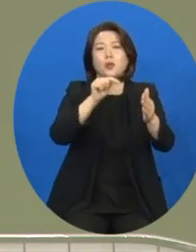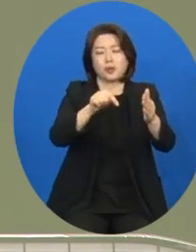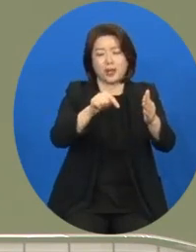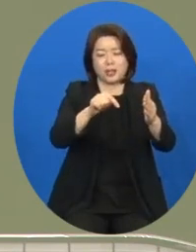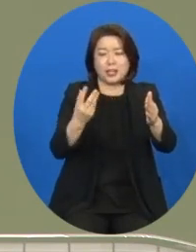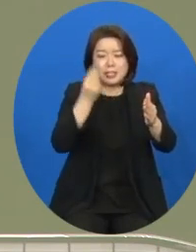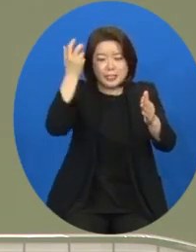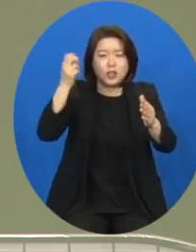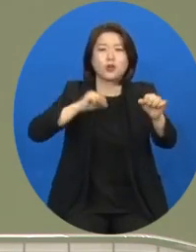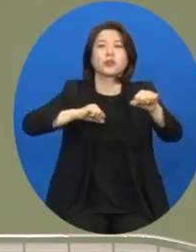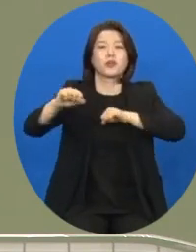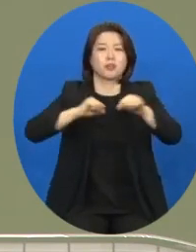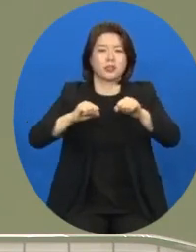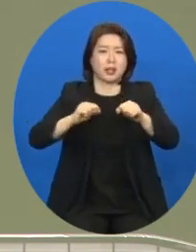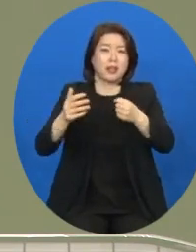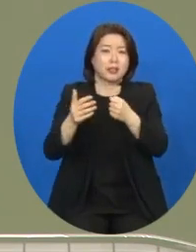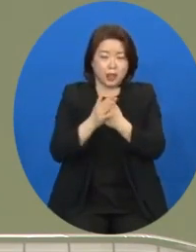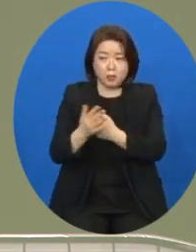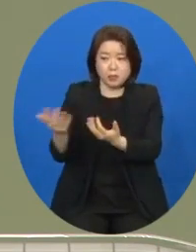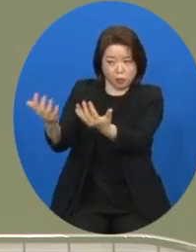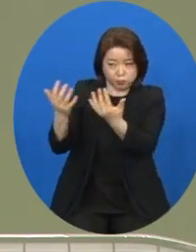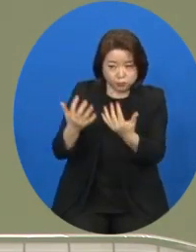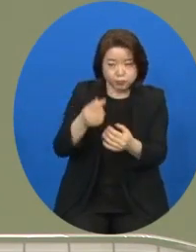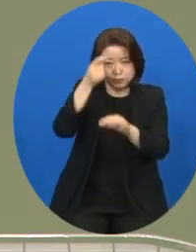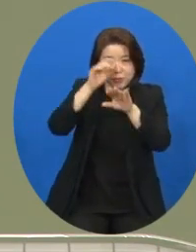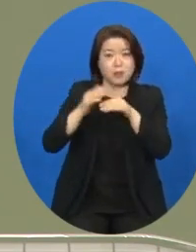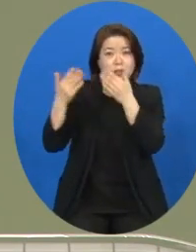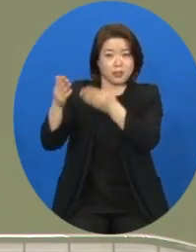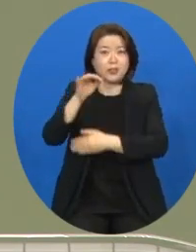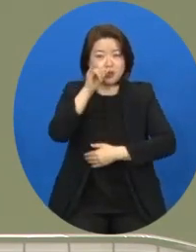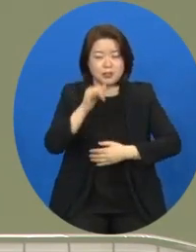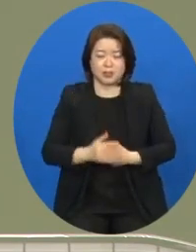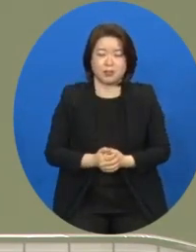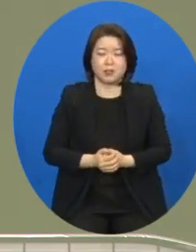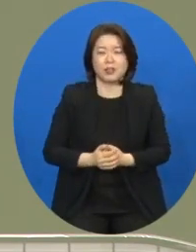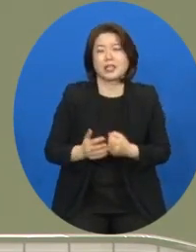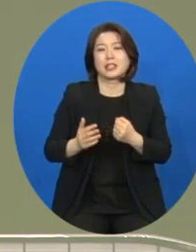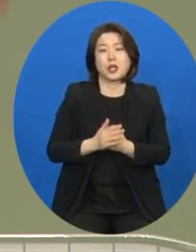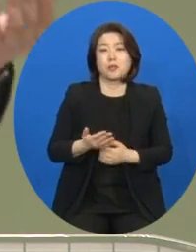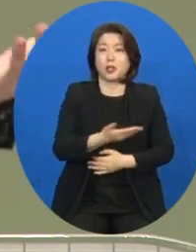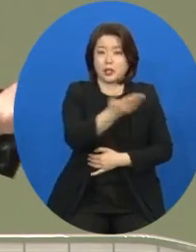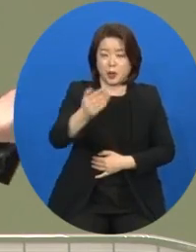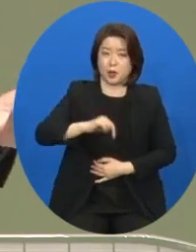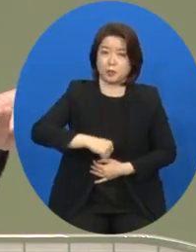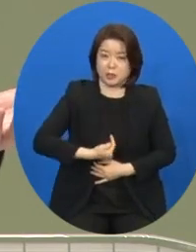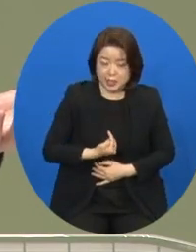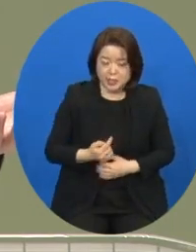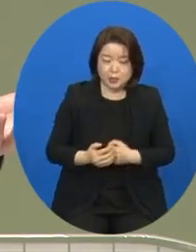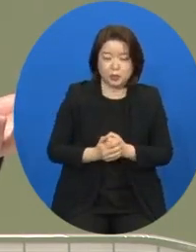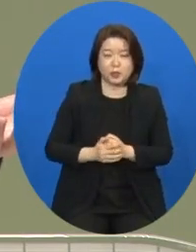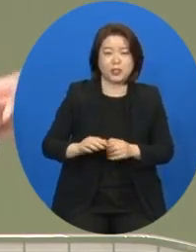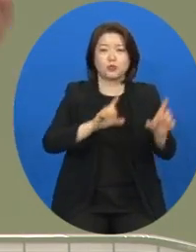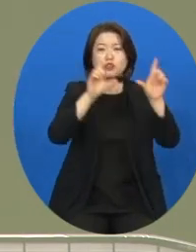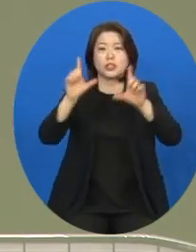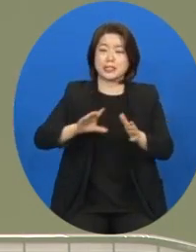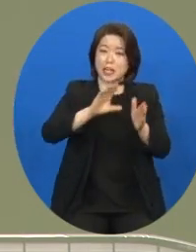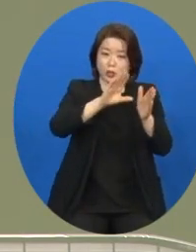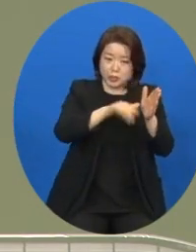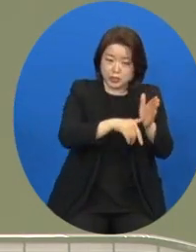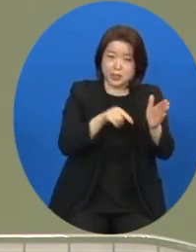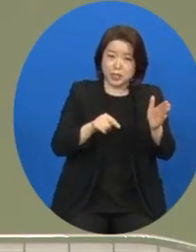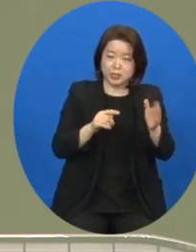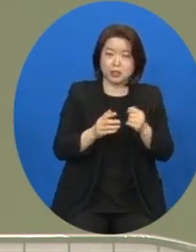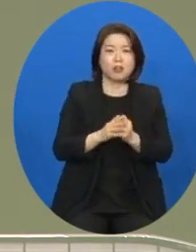역사인 거죠. 그러니 지금 여러분 자신도 우리 살고 있는 시대도 정말